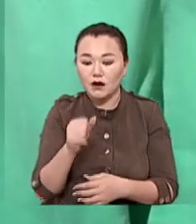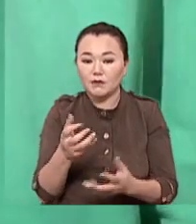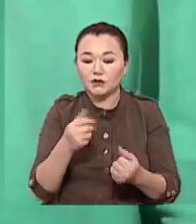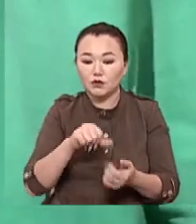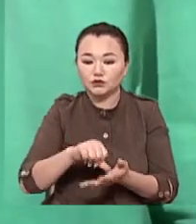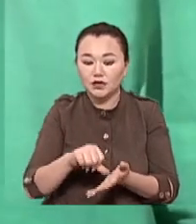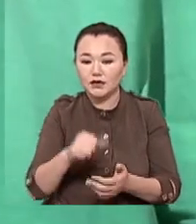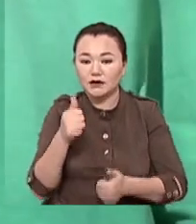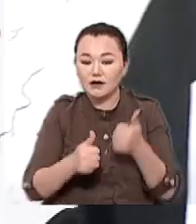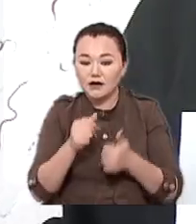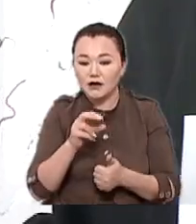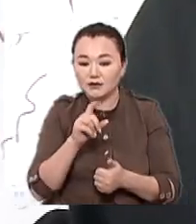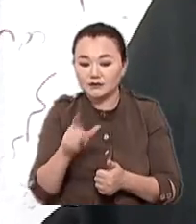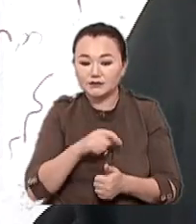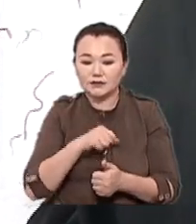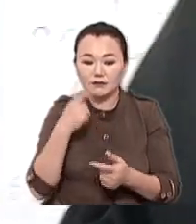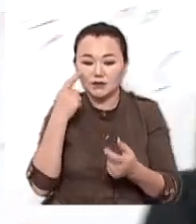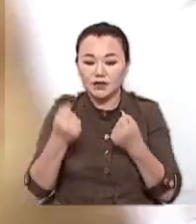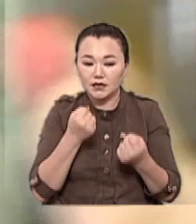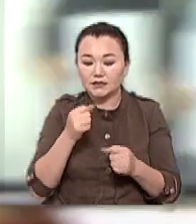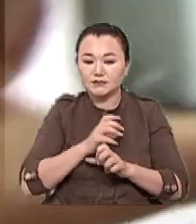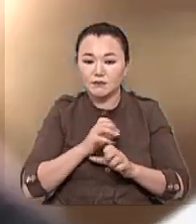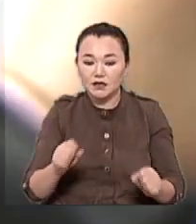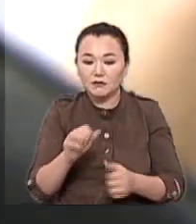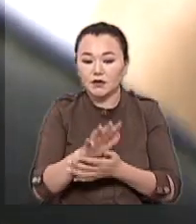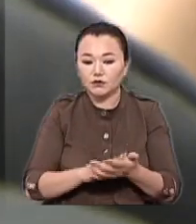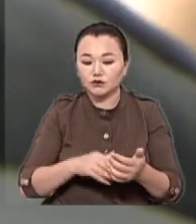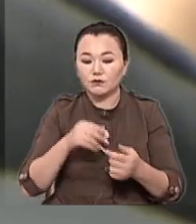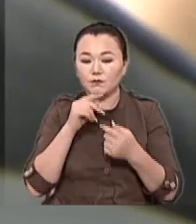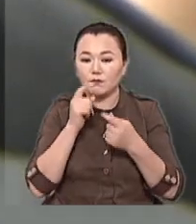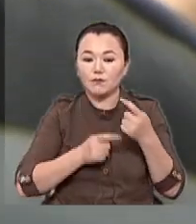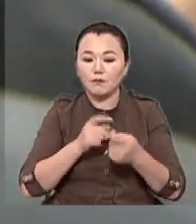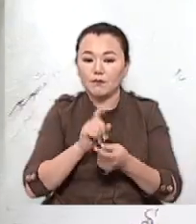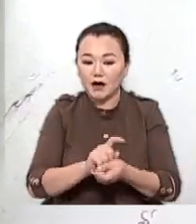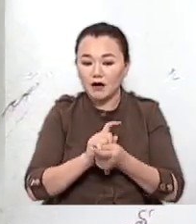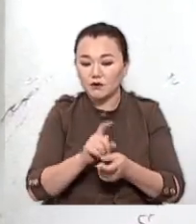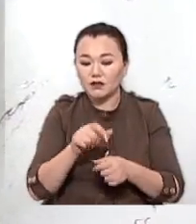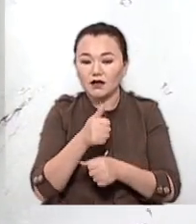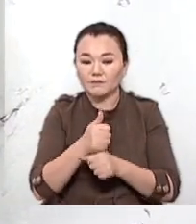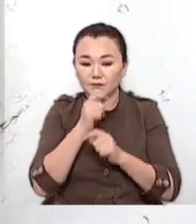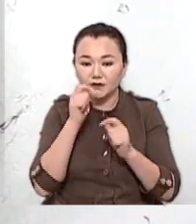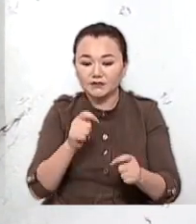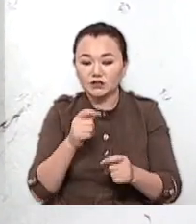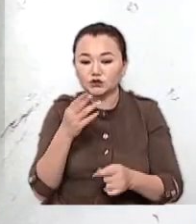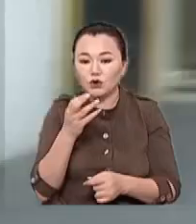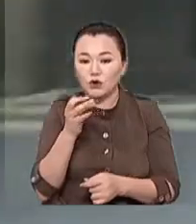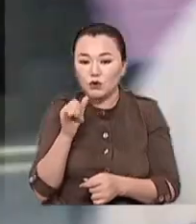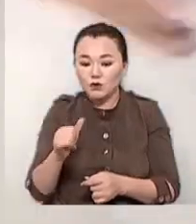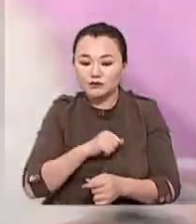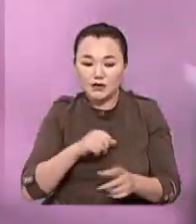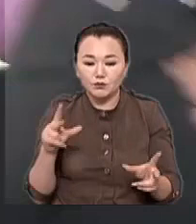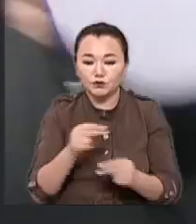в кастинге. Самые яркие и смелые из них продолжат борьбу за главный приз в нашем телешоу. А самые